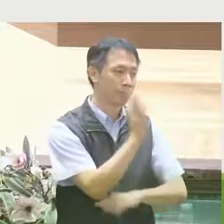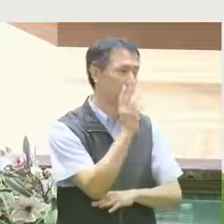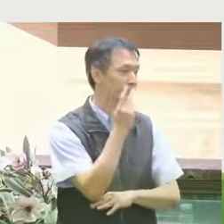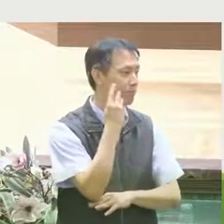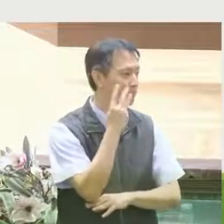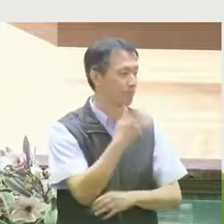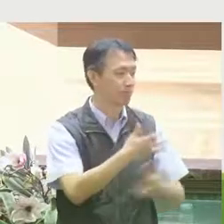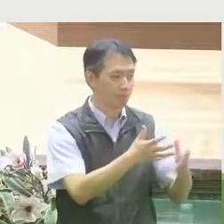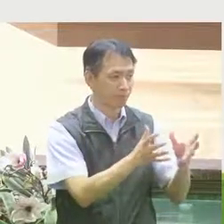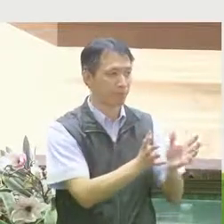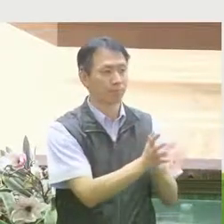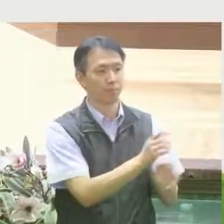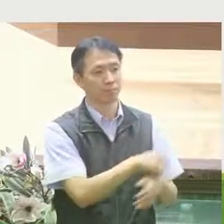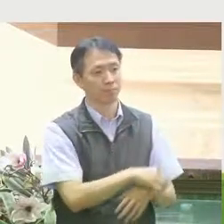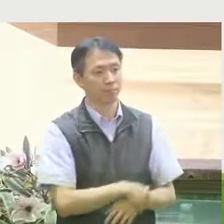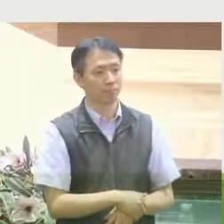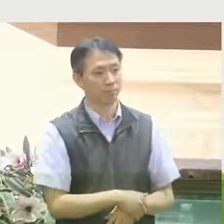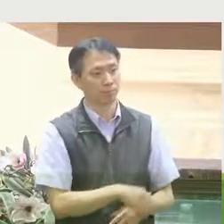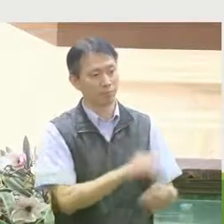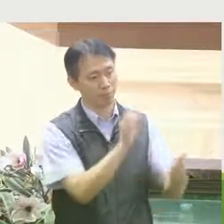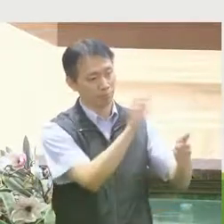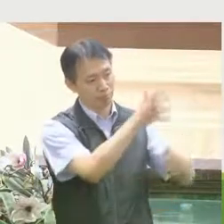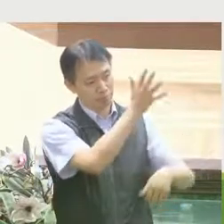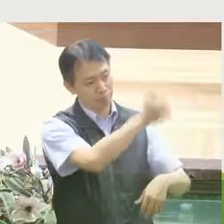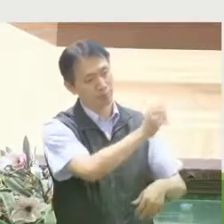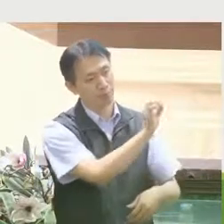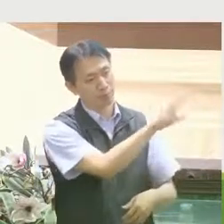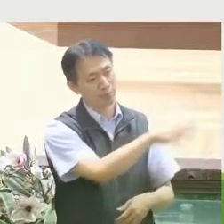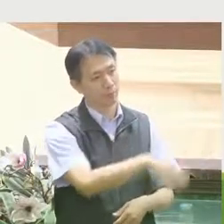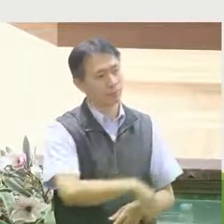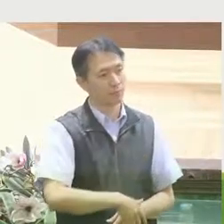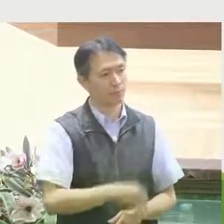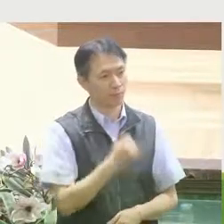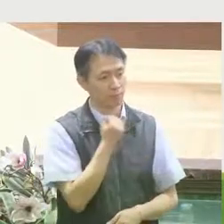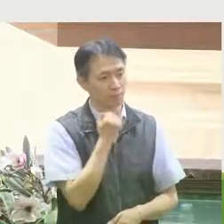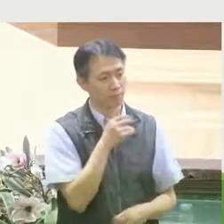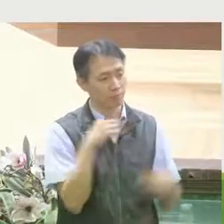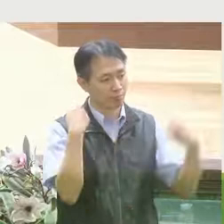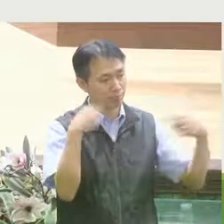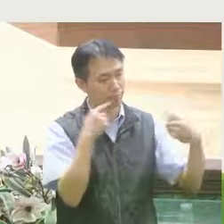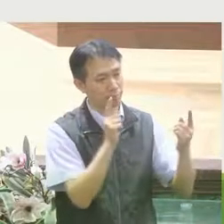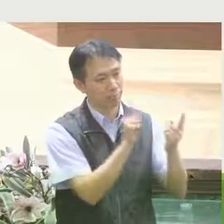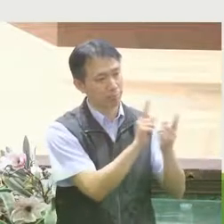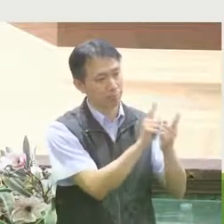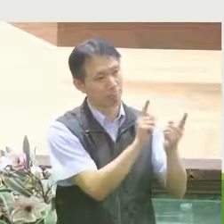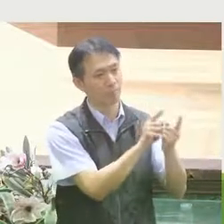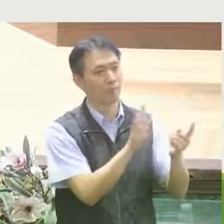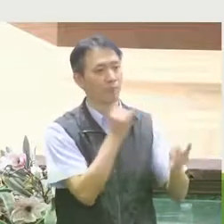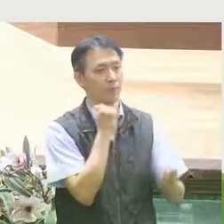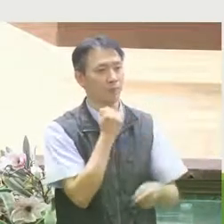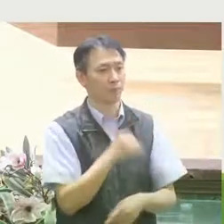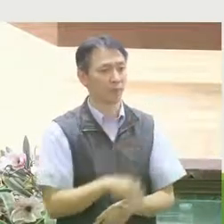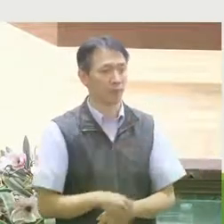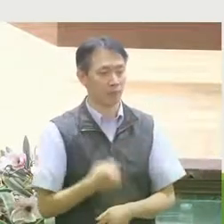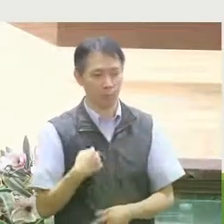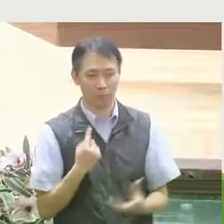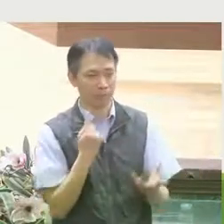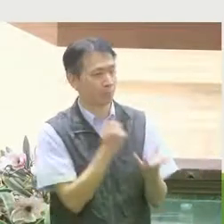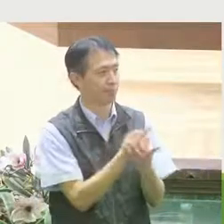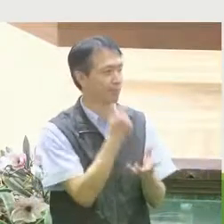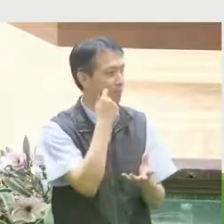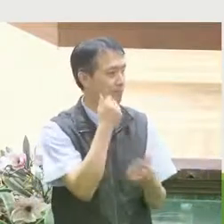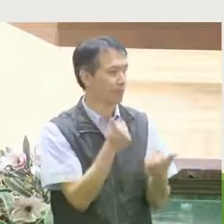机会跟澳门特首唯一候选人柯一诚见面。我虽然无缘参加会